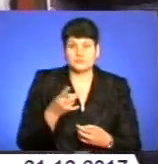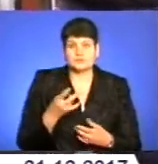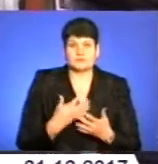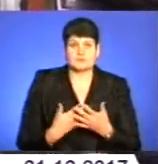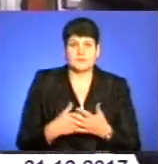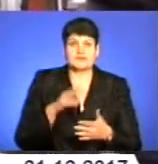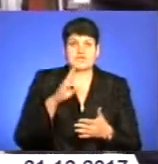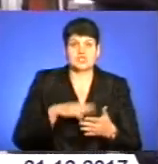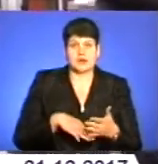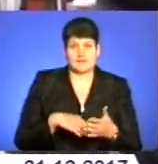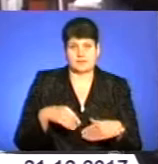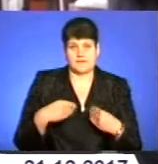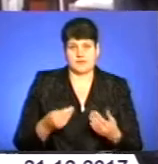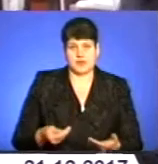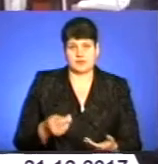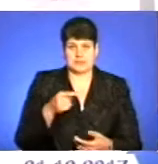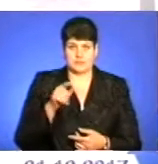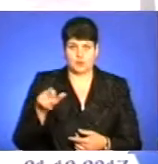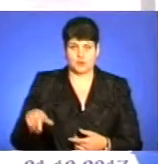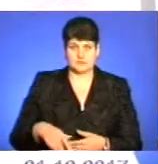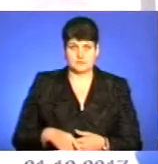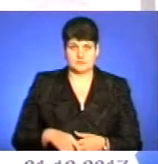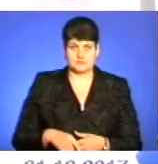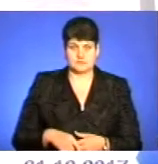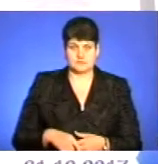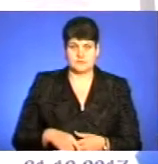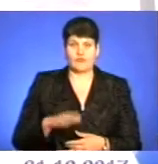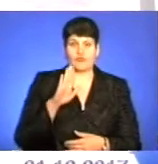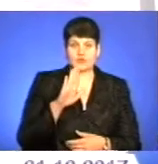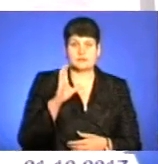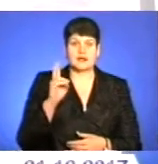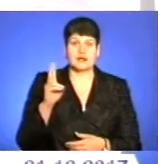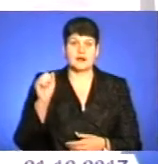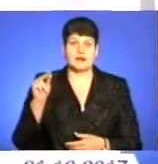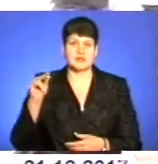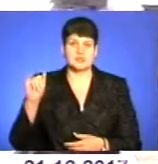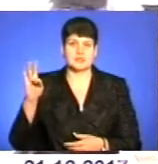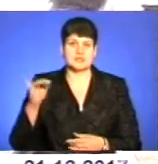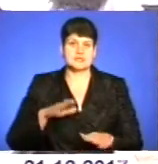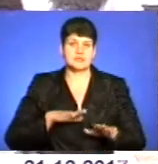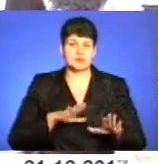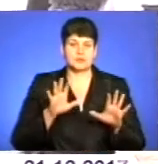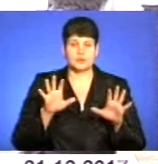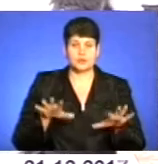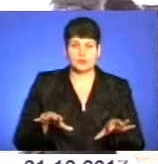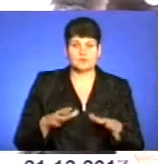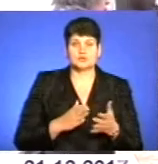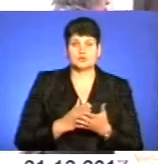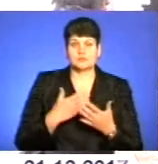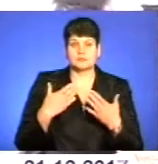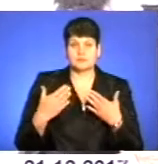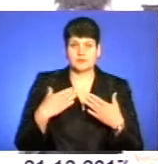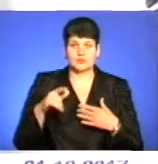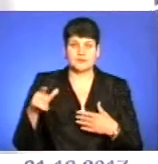напевно, штраф давати таким людям. Володимир Качановський, заступник голови служби спілкування між людьми з обмеженими